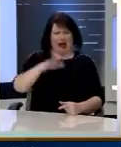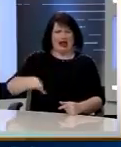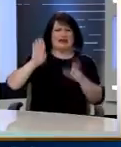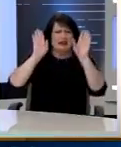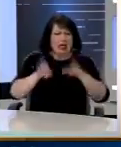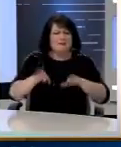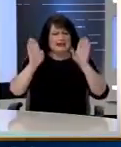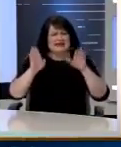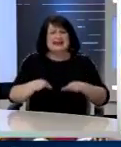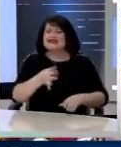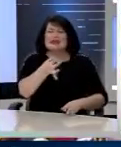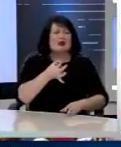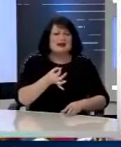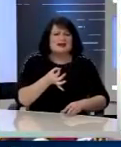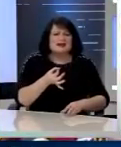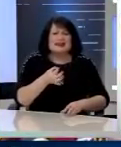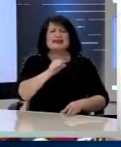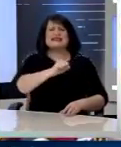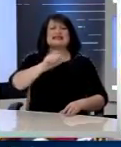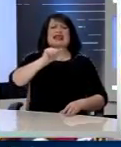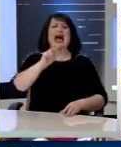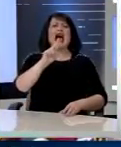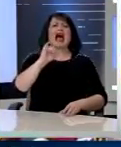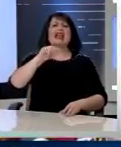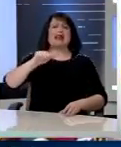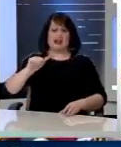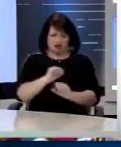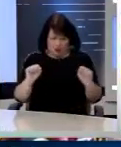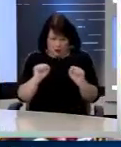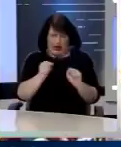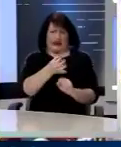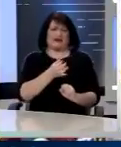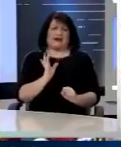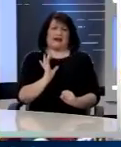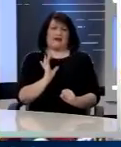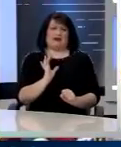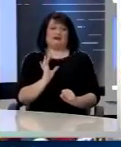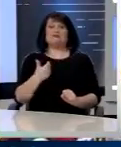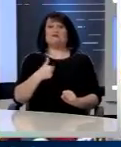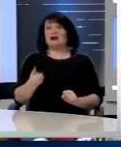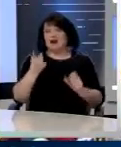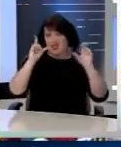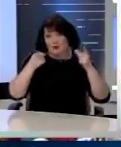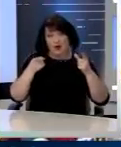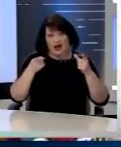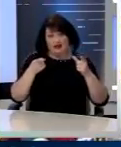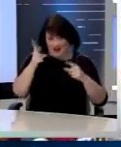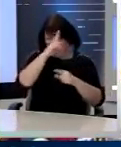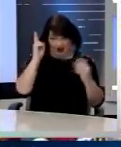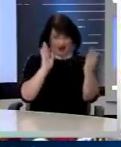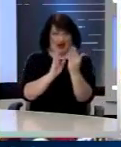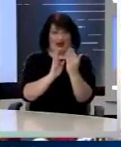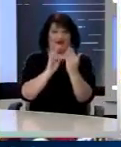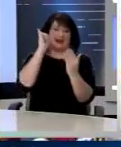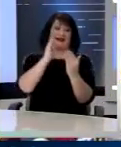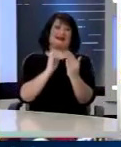Ισλαμιστές. Πώς το είπατε? Σαρία. Μόνο τρομοκράτες δεν τους είπατε. η θέση της Νέας Δημοκρατίας απέναντι στη Σαουδική Αραβία έγινε